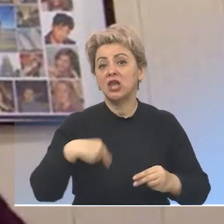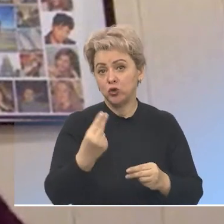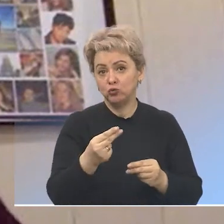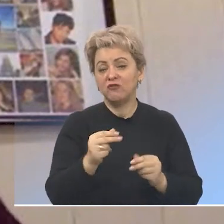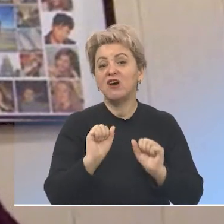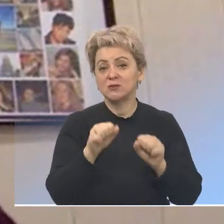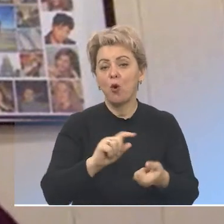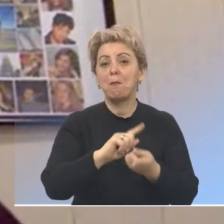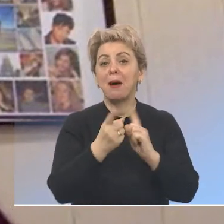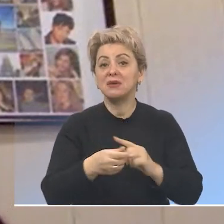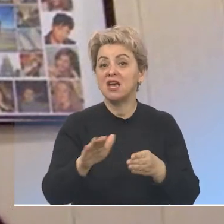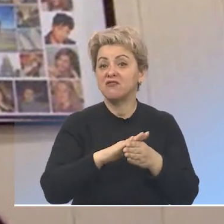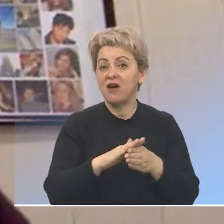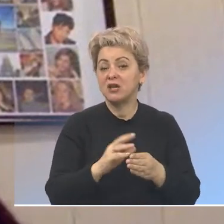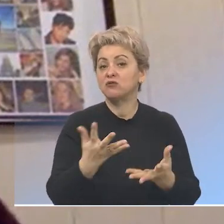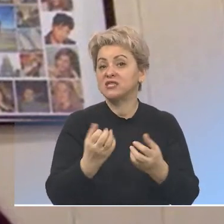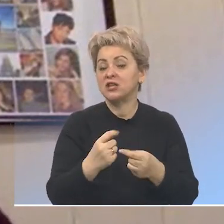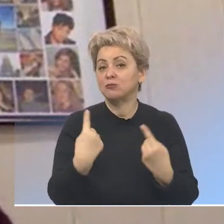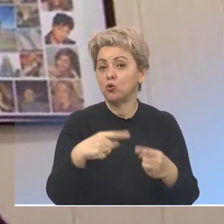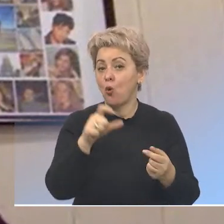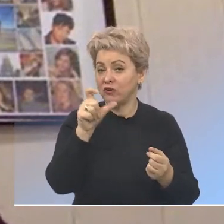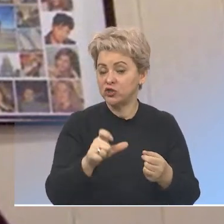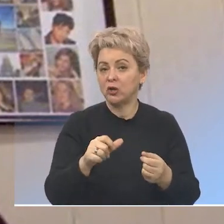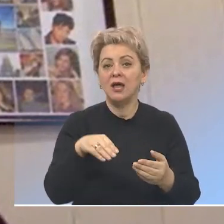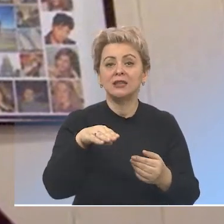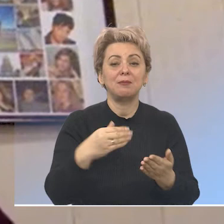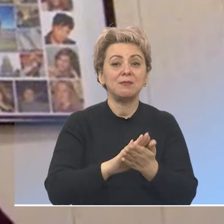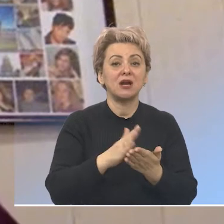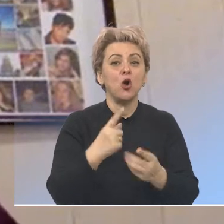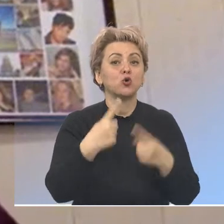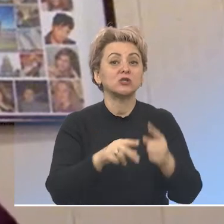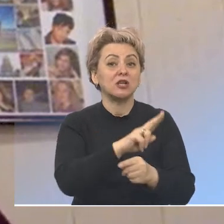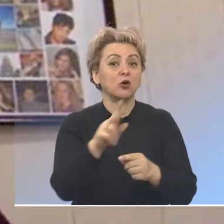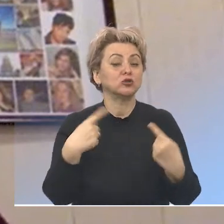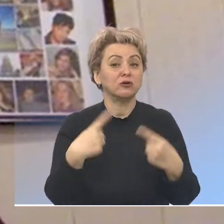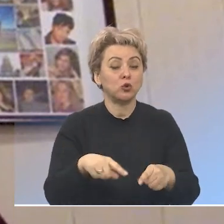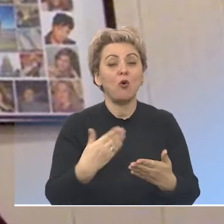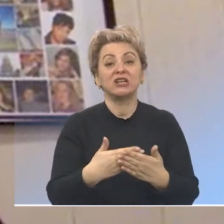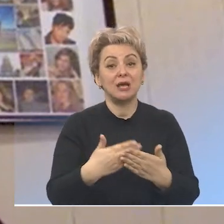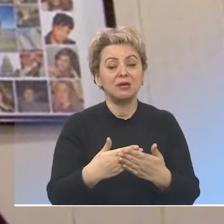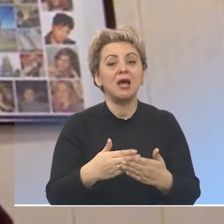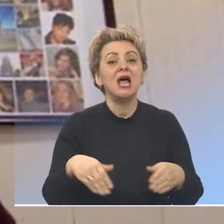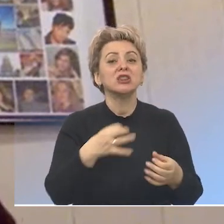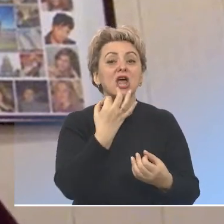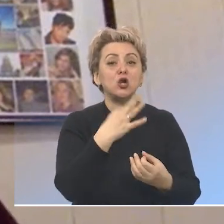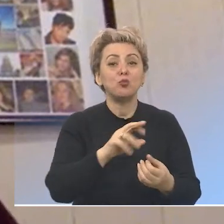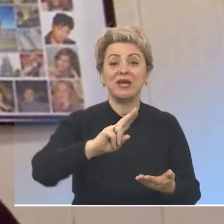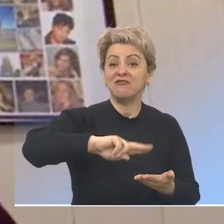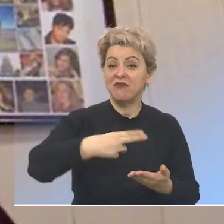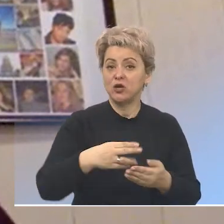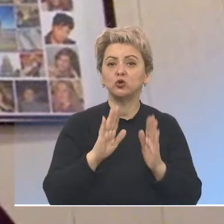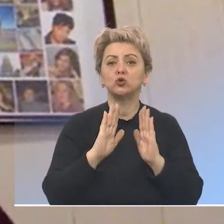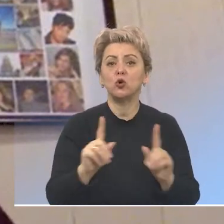возможность поменять фамилию, там, взять с собой, там, я не знаю, тещу, детей, там, друзей, к примеру. То есть, ну вот на